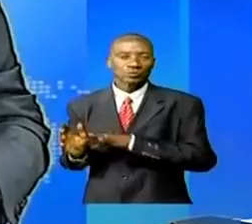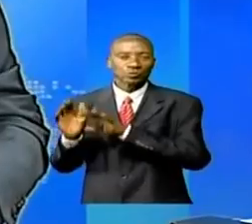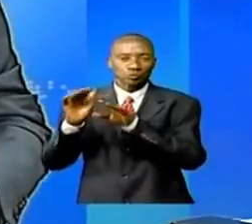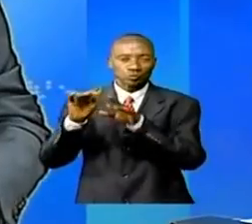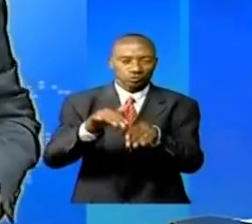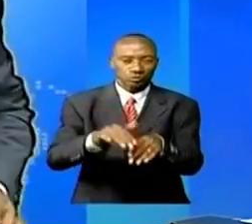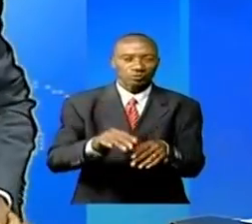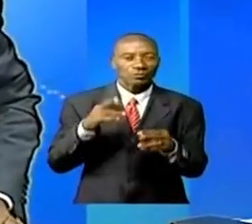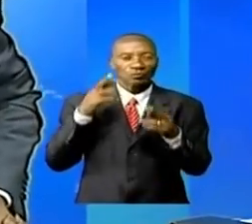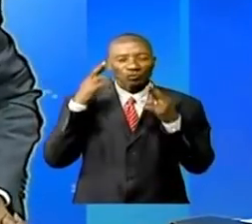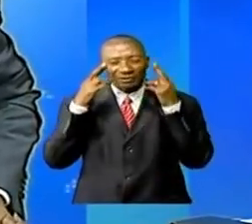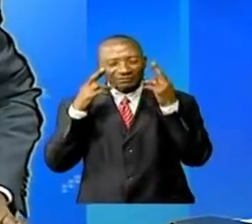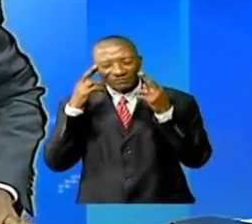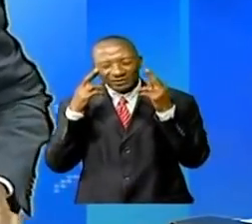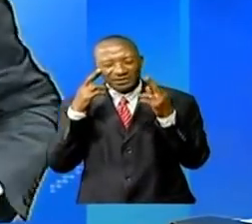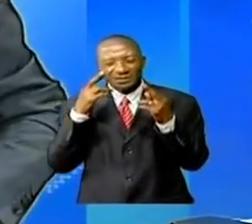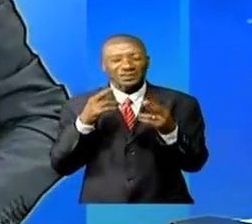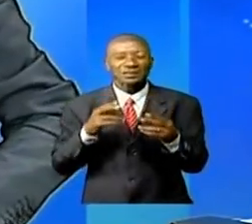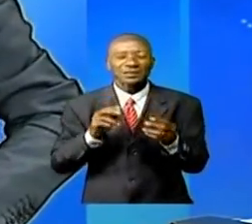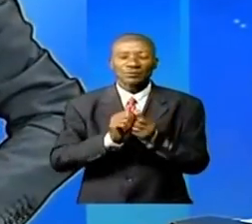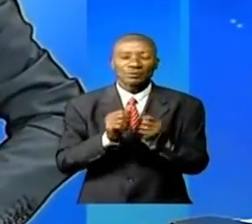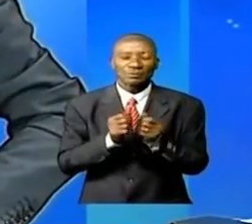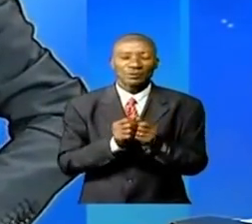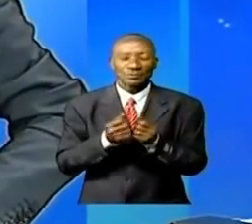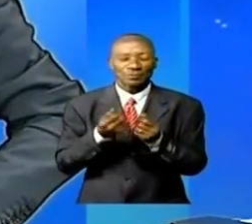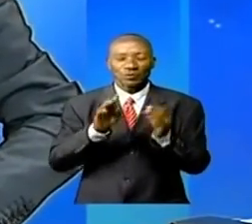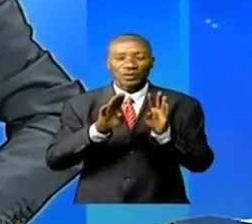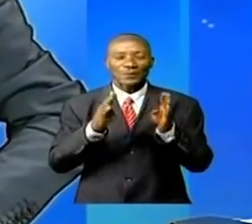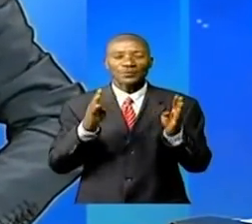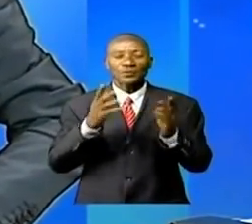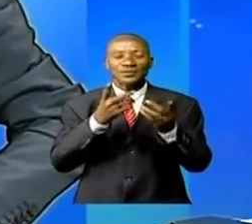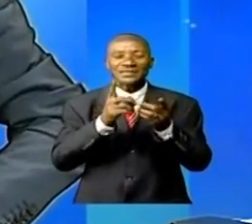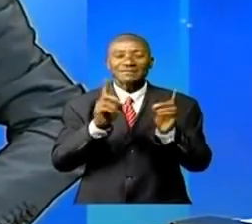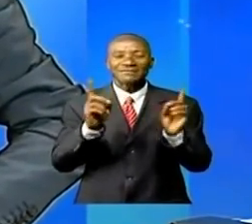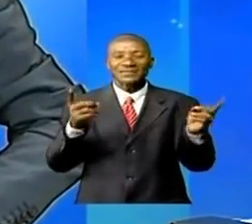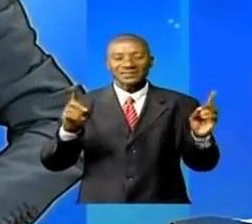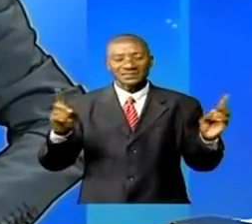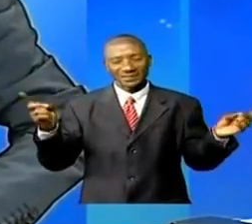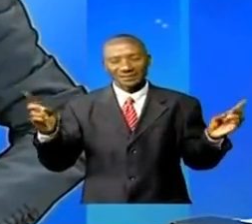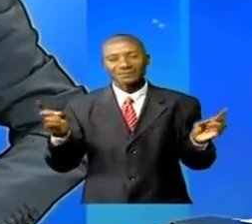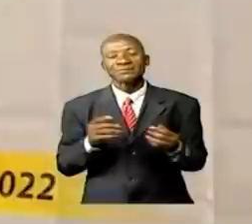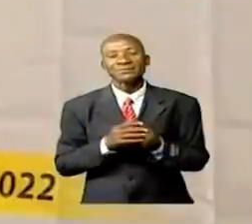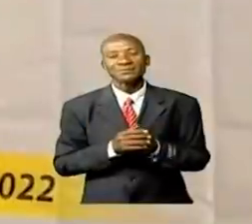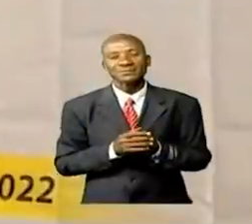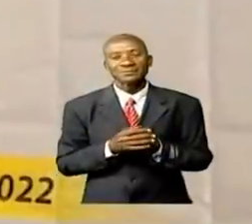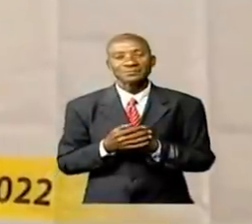la protection de la biodiversité. C'est un commentaire de Cédric Kenina.